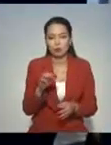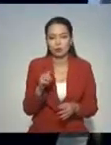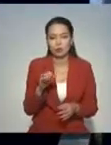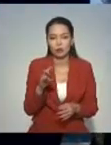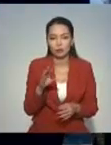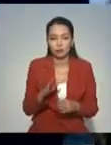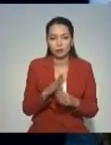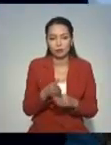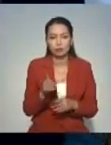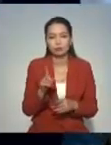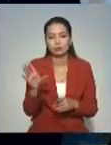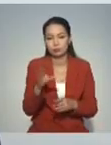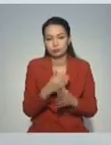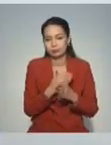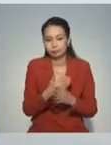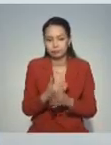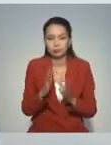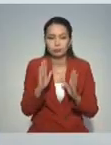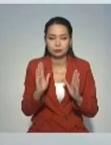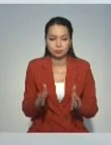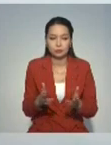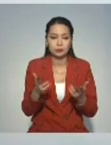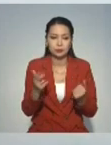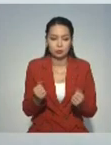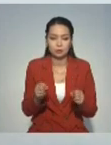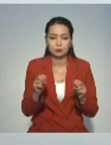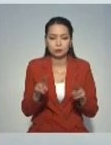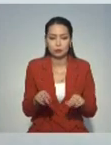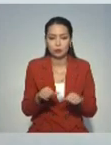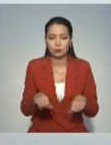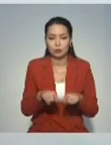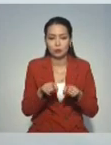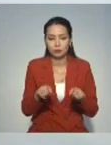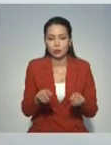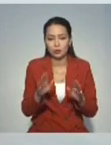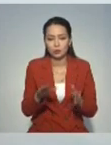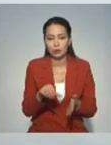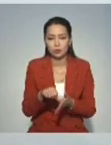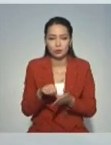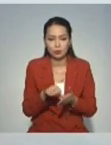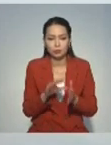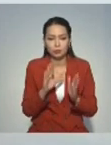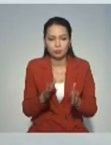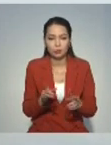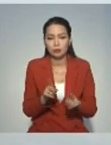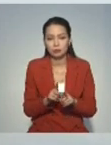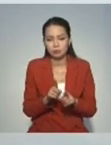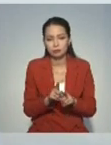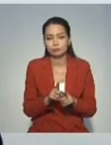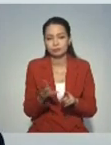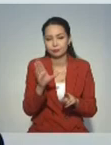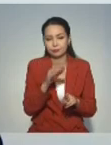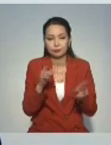помощи никто не останется. По ущербу комиссия будет работать с участием самих жителей. Объективно, я думаю, это они будут